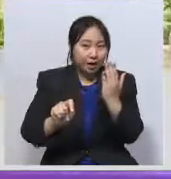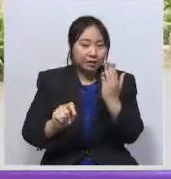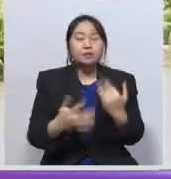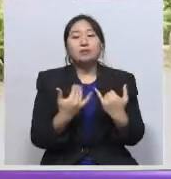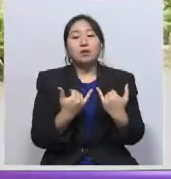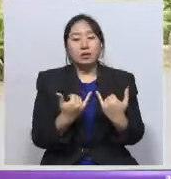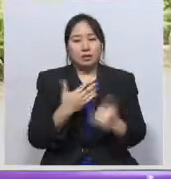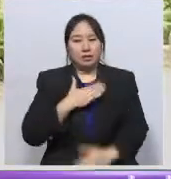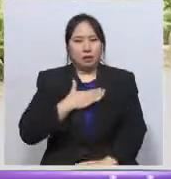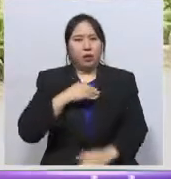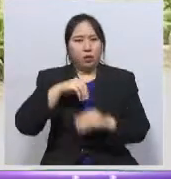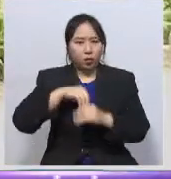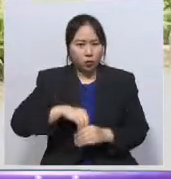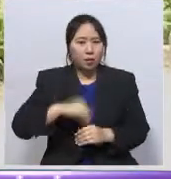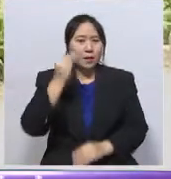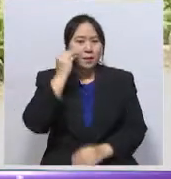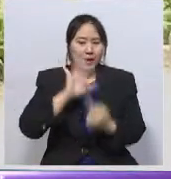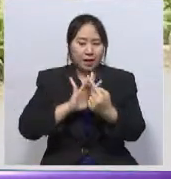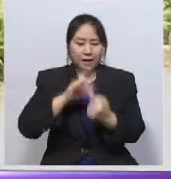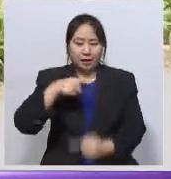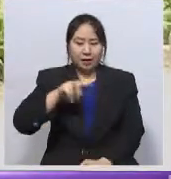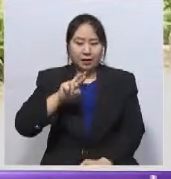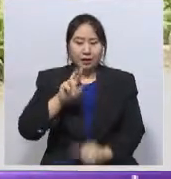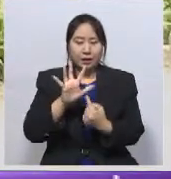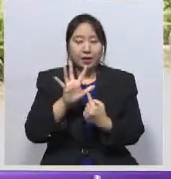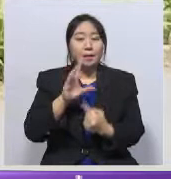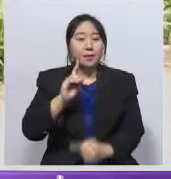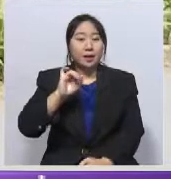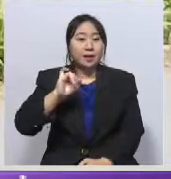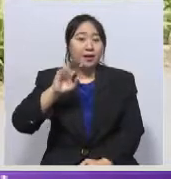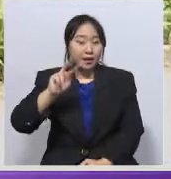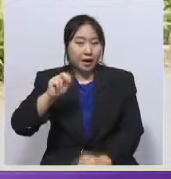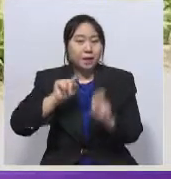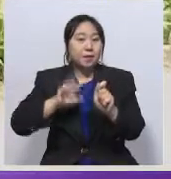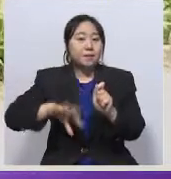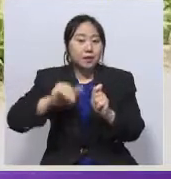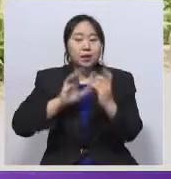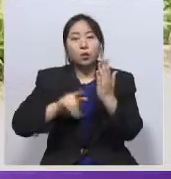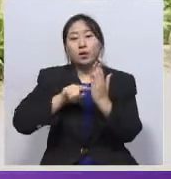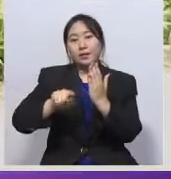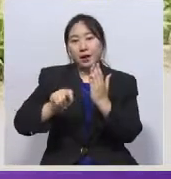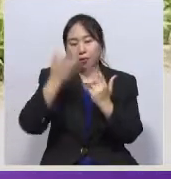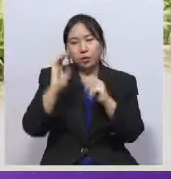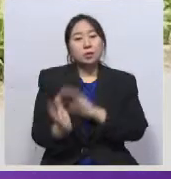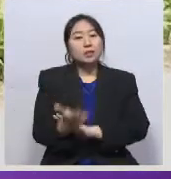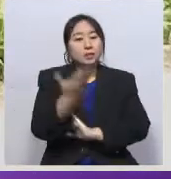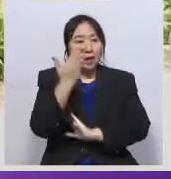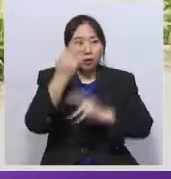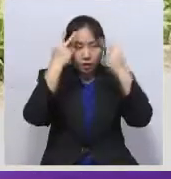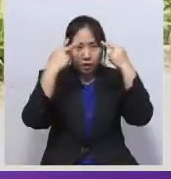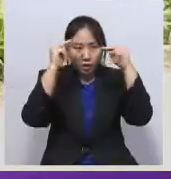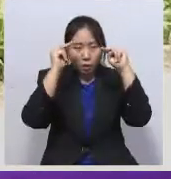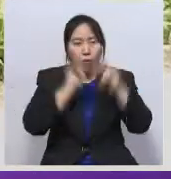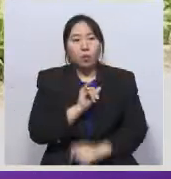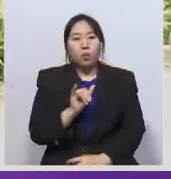อนนี้ฉันยังคงอยู่ที่บ้านเปล็ดในที่อำเภอเมืองจังหวัดตราดค่ะเนื่องจากว่าตั้งแต่ช่วงเช้าที่ผ่านมานายกรัฐมนตรีเดินทางลงพื้นที่